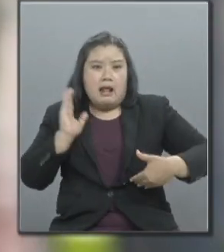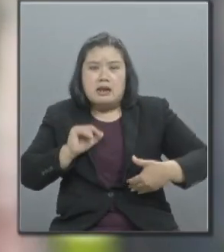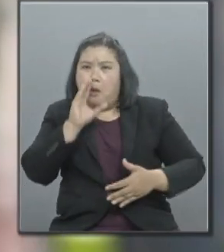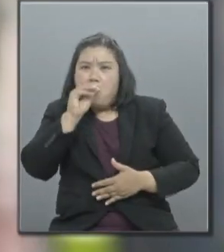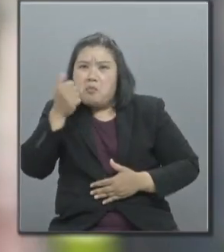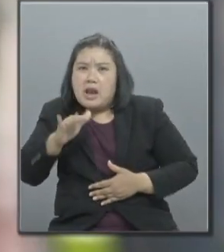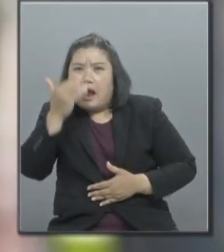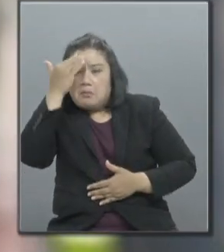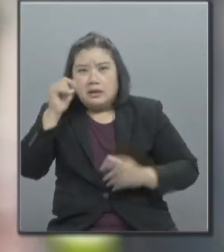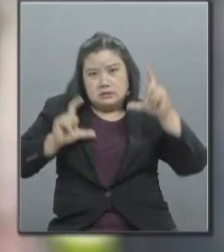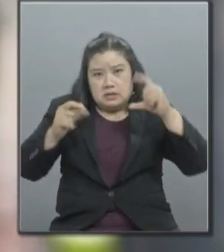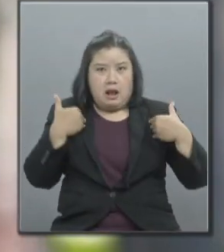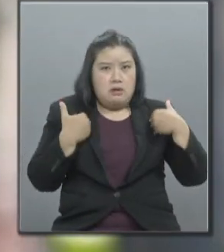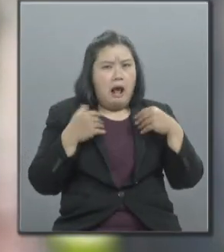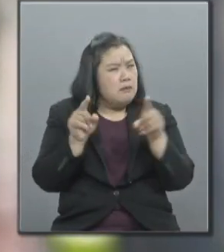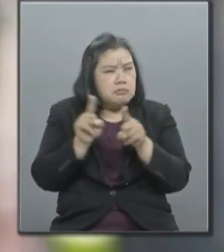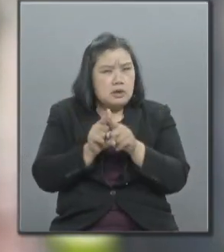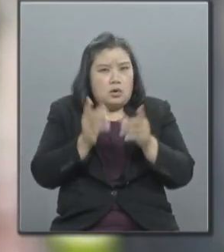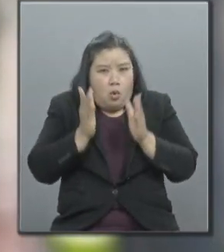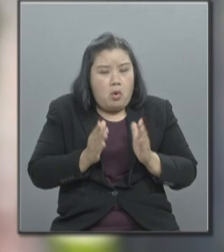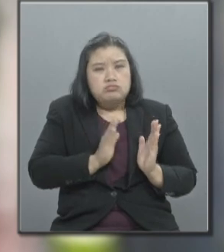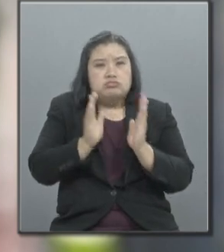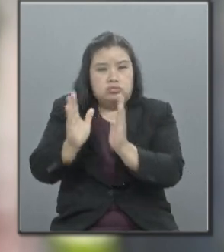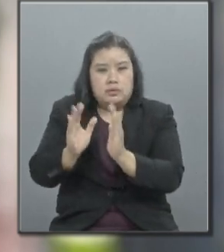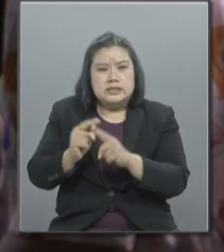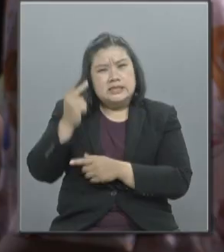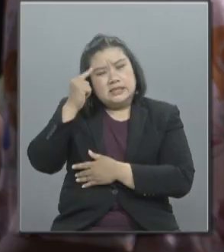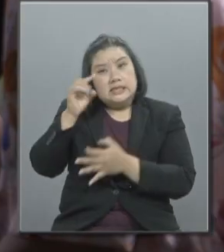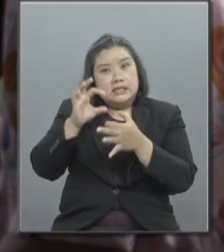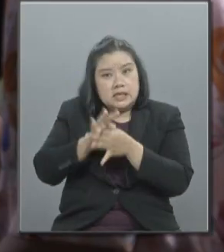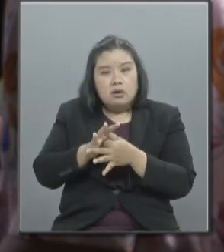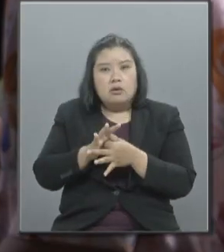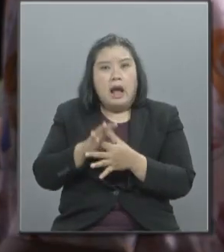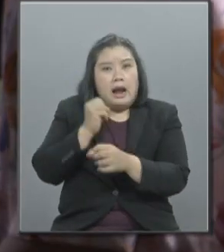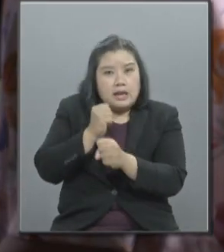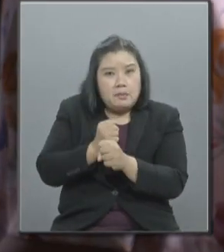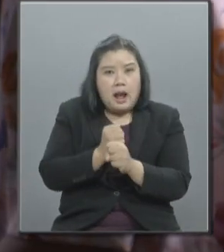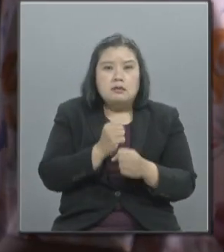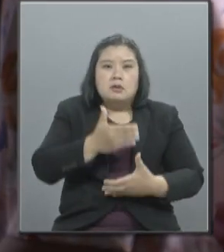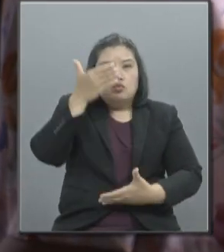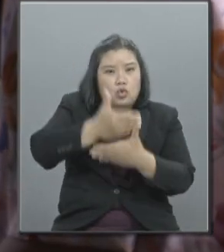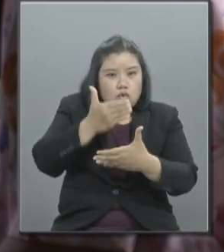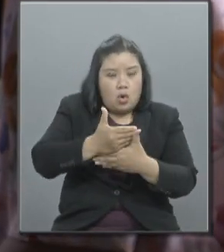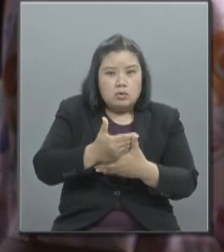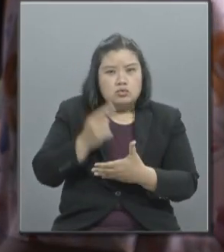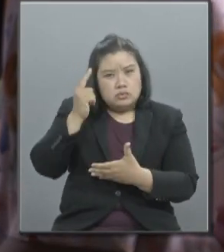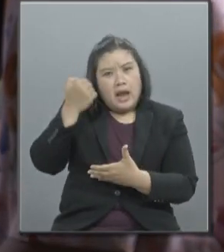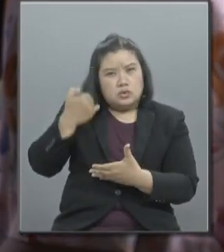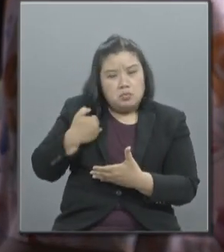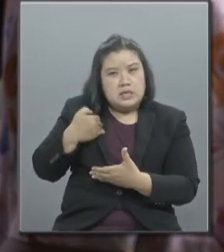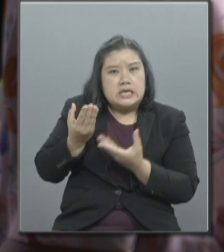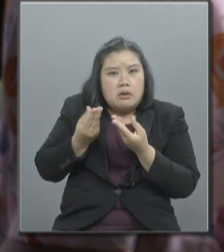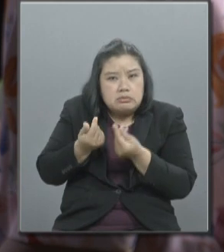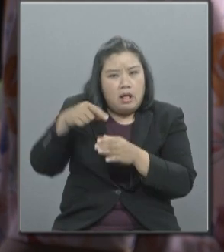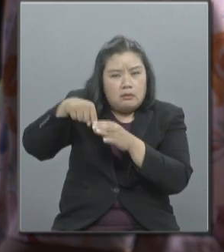างอย่างที่เขาคล้ายคนน่ะเข้าใจว่าทีมงานเวลาจะเลือกคัดเลือกตอนแต่ละตอนเนี่ยน่าจะมีการคัดสรรไฟมาทำ